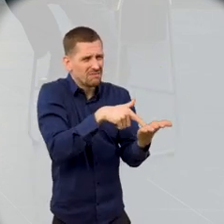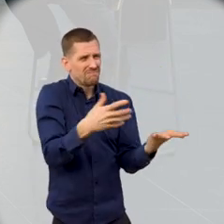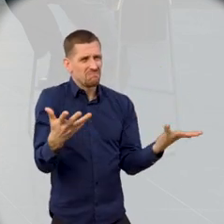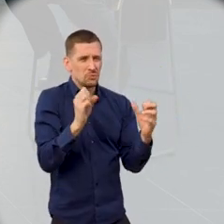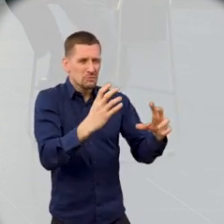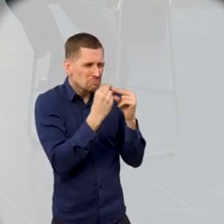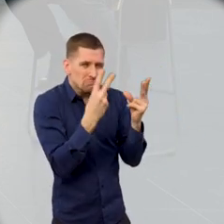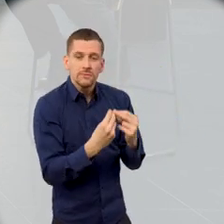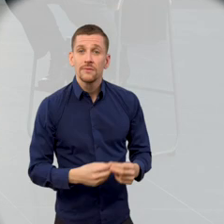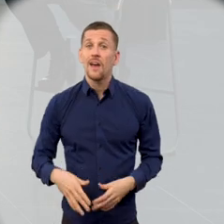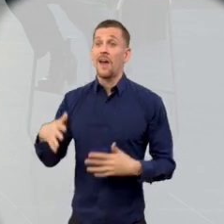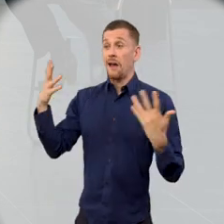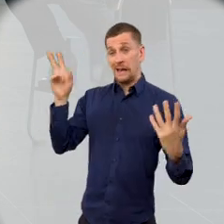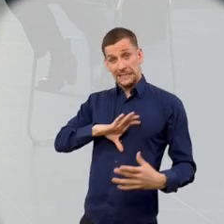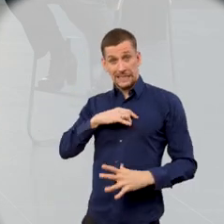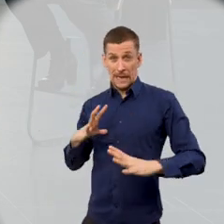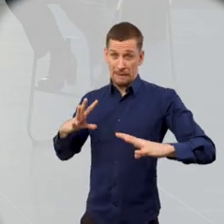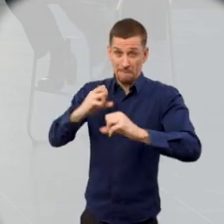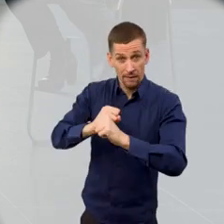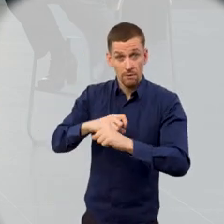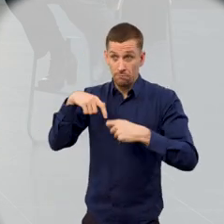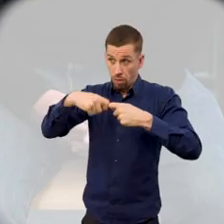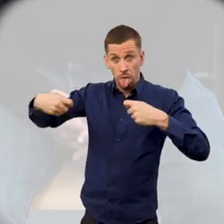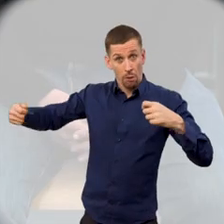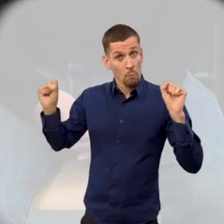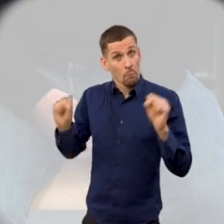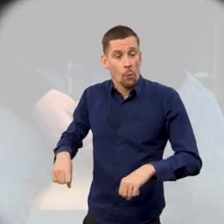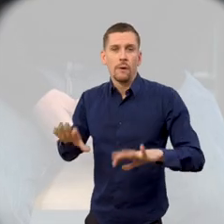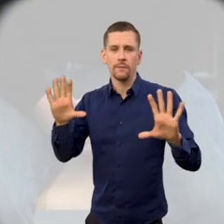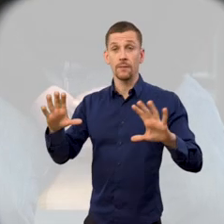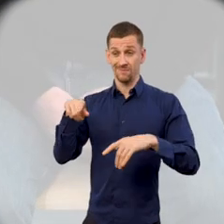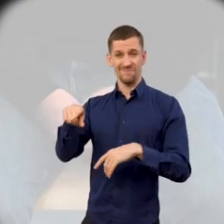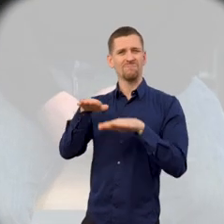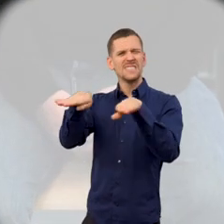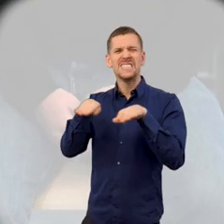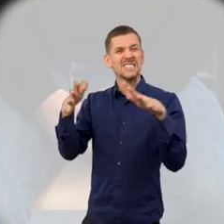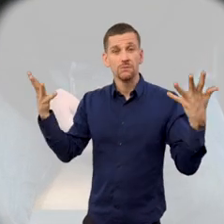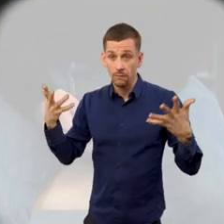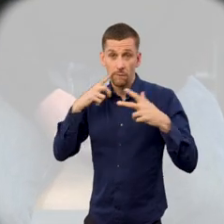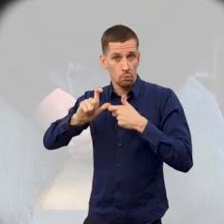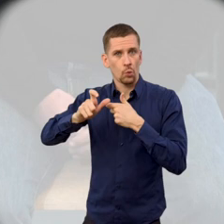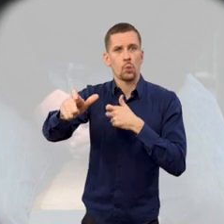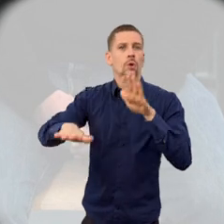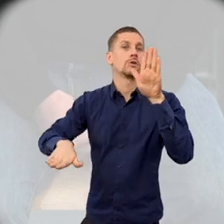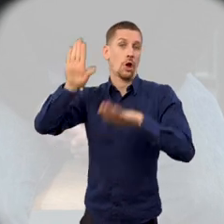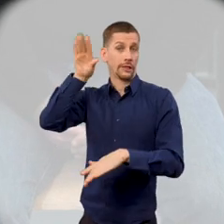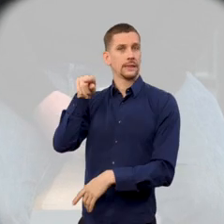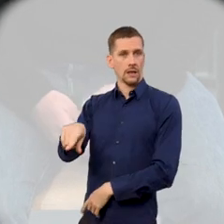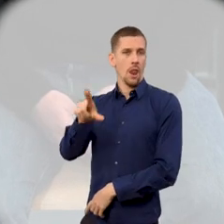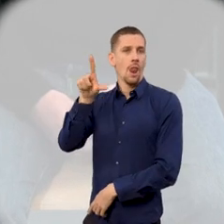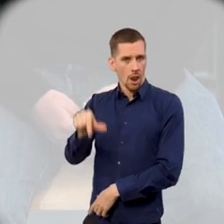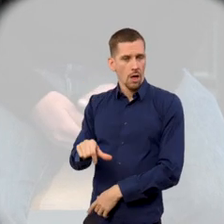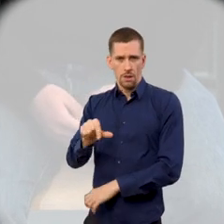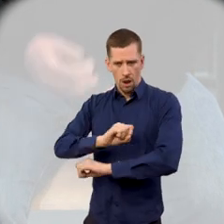Puisque c'est ouvert à tous, mais tout le monde n'y est pas. Donc... Alors, très brièvement, parce que je pourrais en parler des heures, on a un processus de